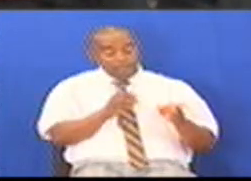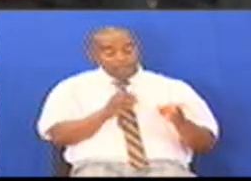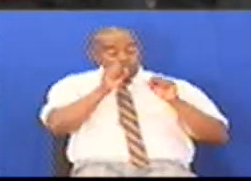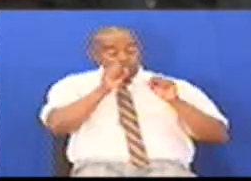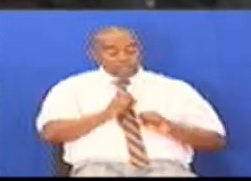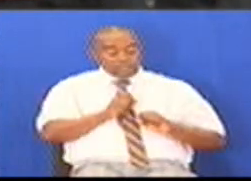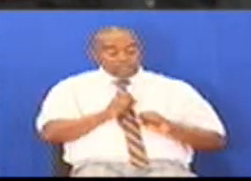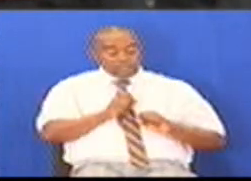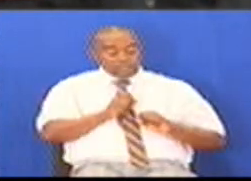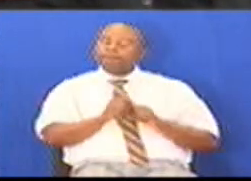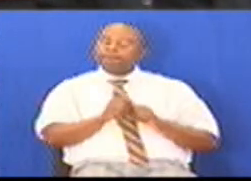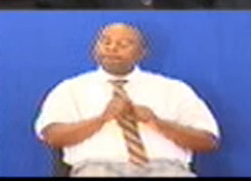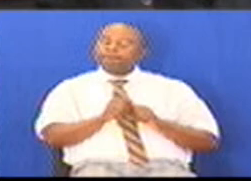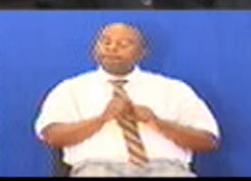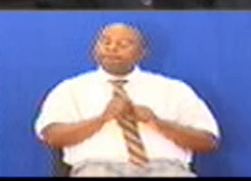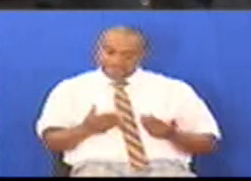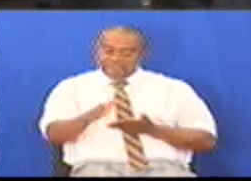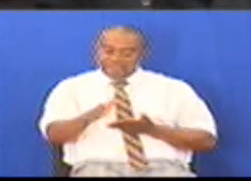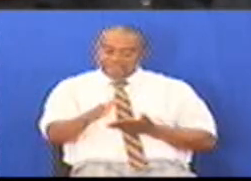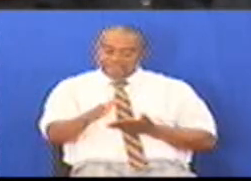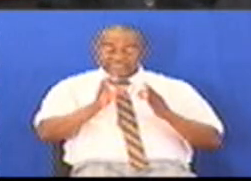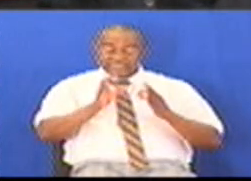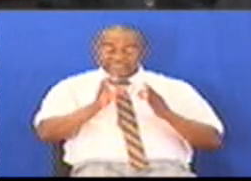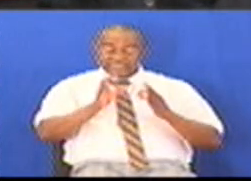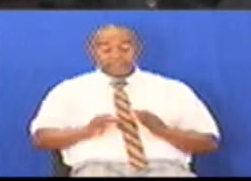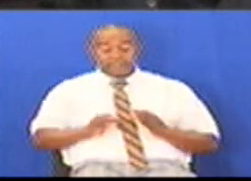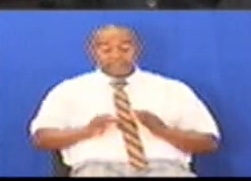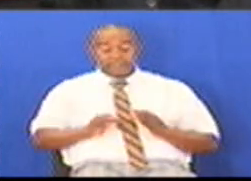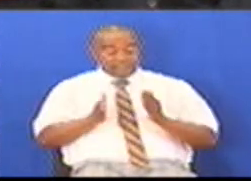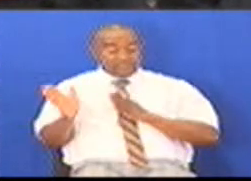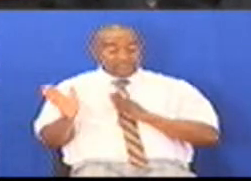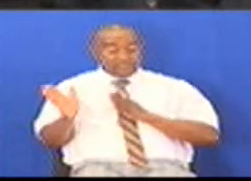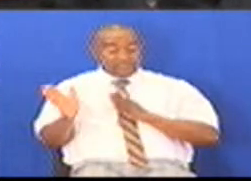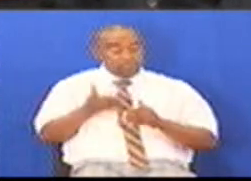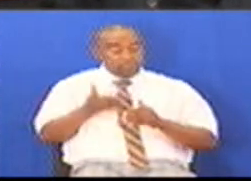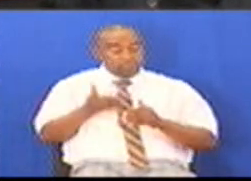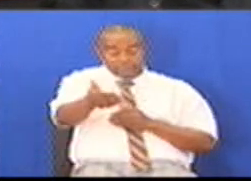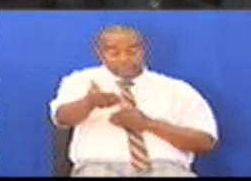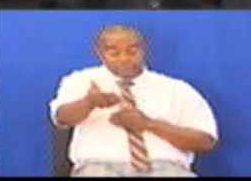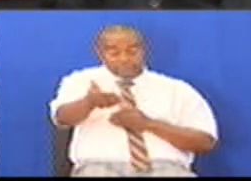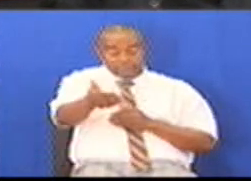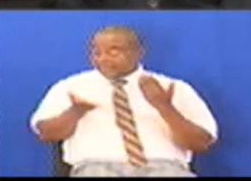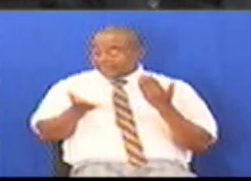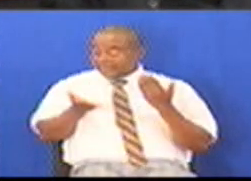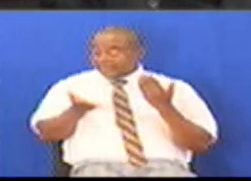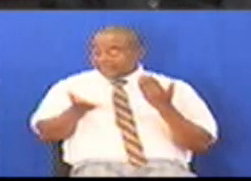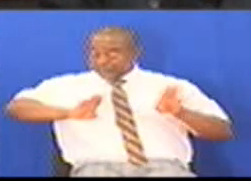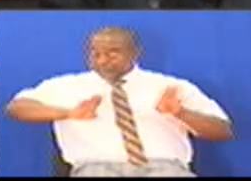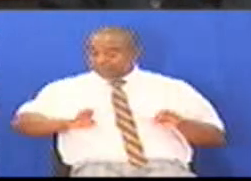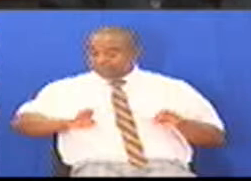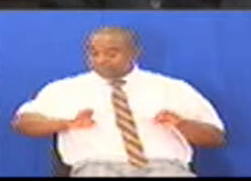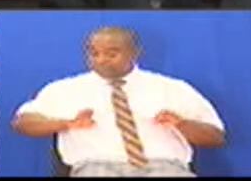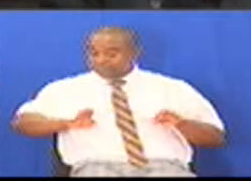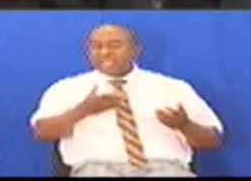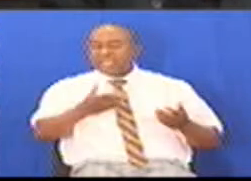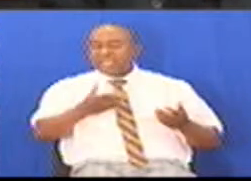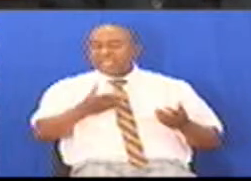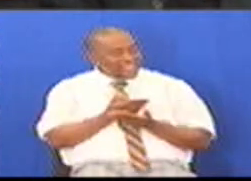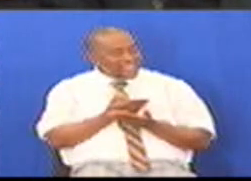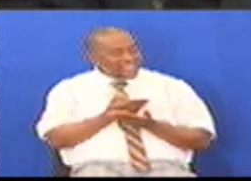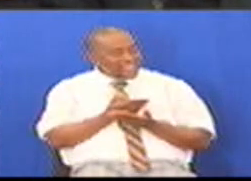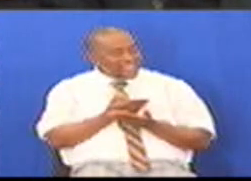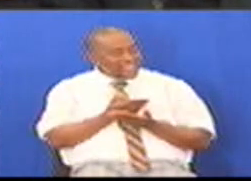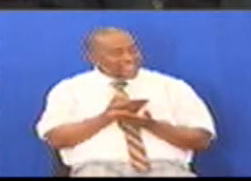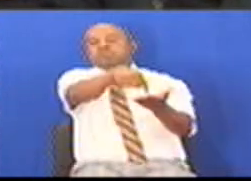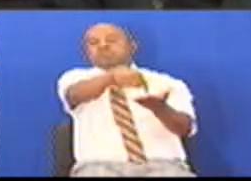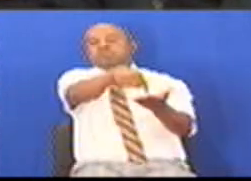wa mpango unaofuata. Kamati ilibaini kwamba tathmini hiyo itakapokamilika haitakuwa na mantiki, kwa sababu mpango wa tatu wa